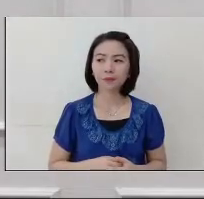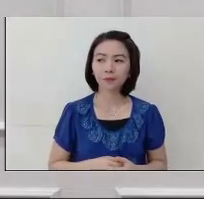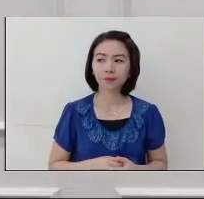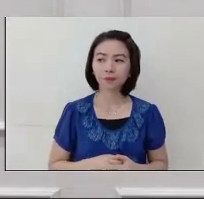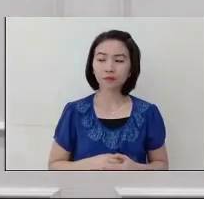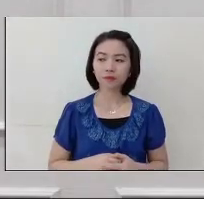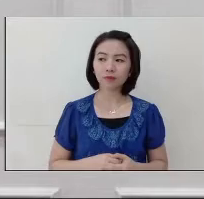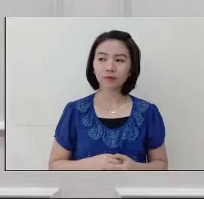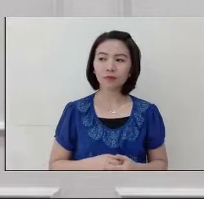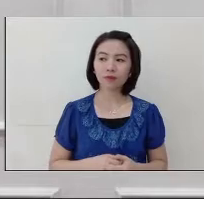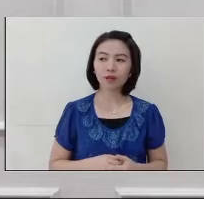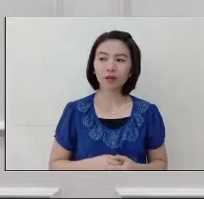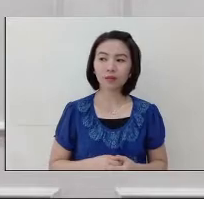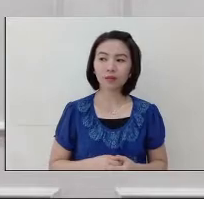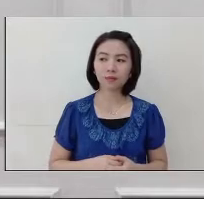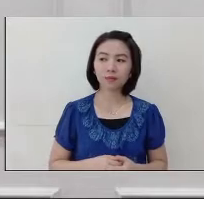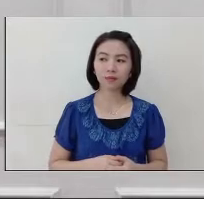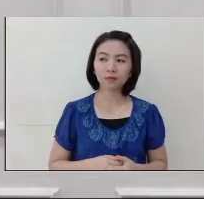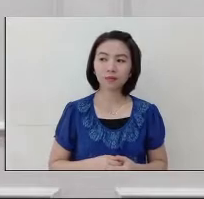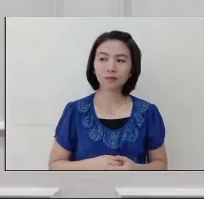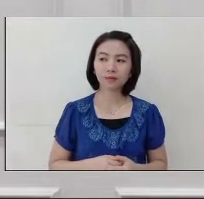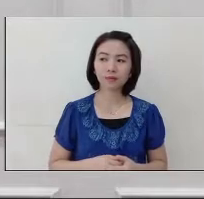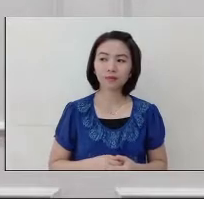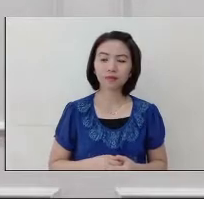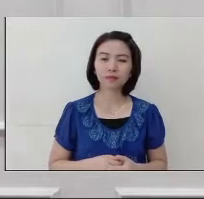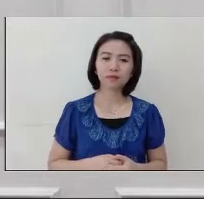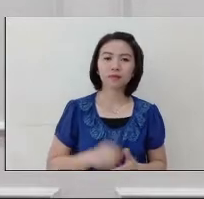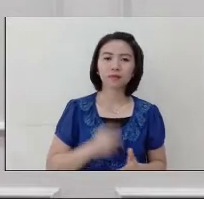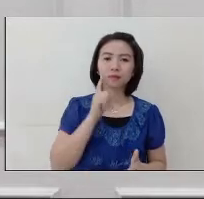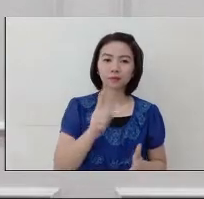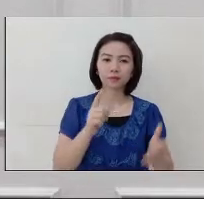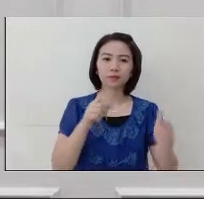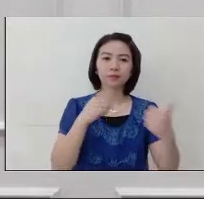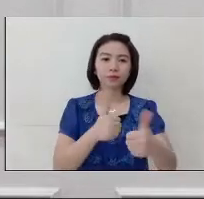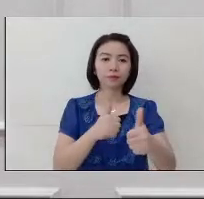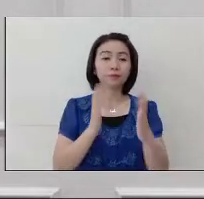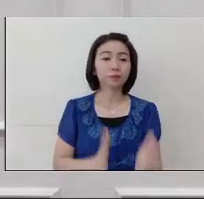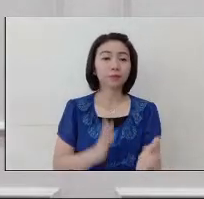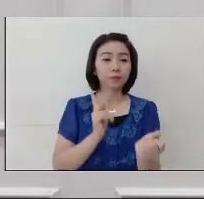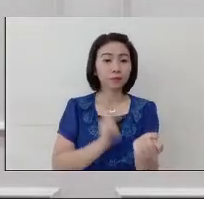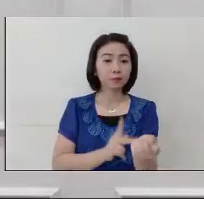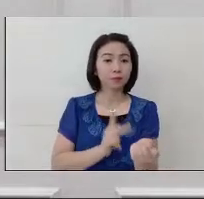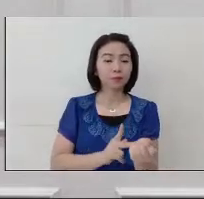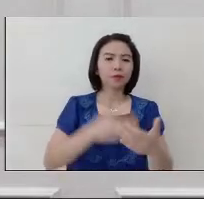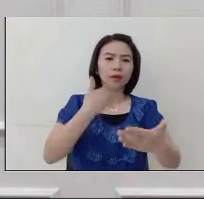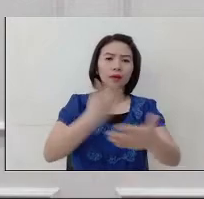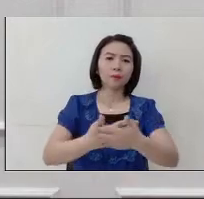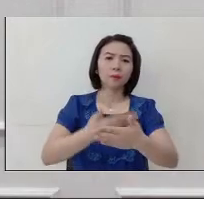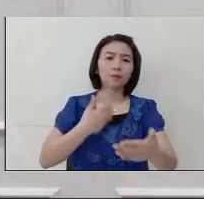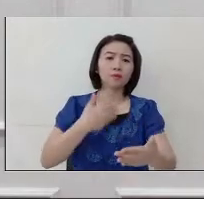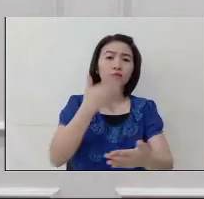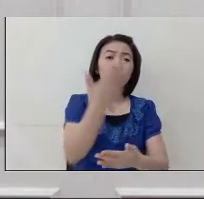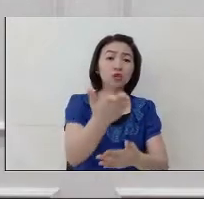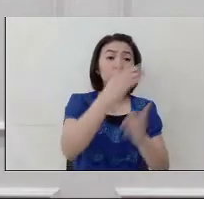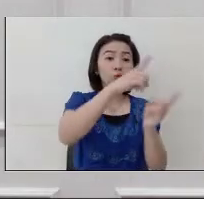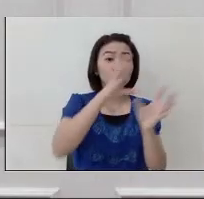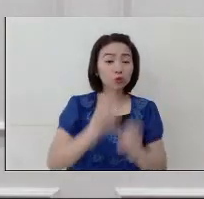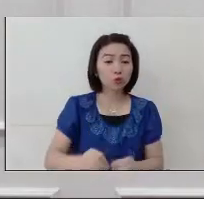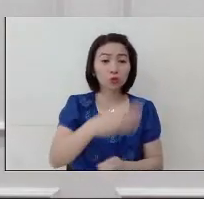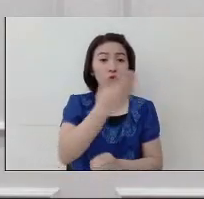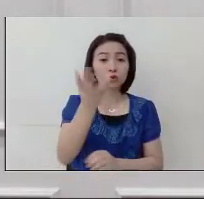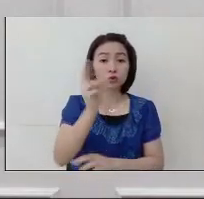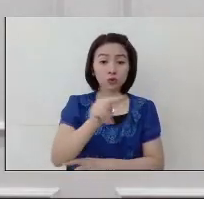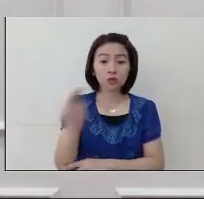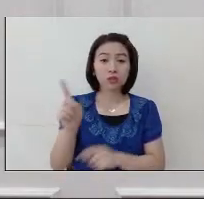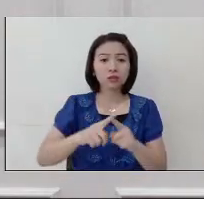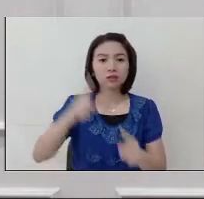thing, kaya nga sabi ni Paul, before the doing, thinking is very important. What comes first? Thinking. It's